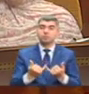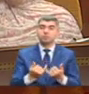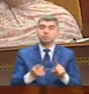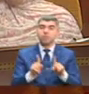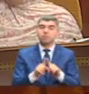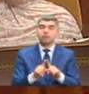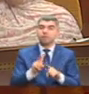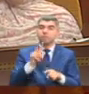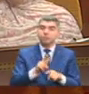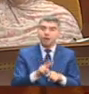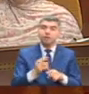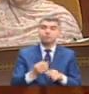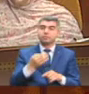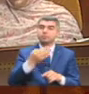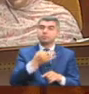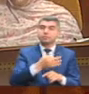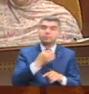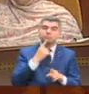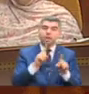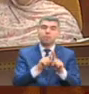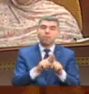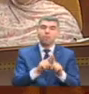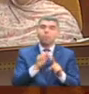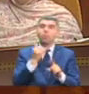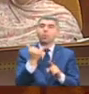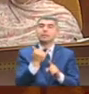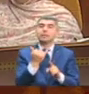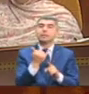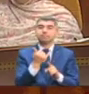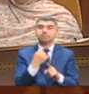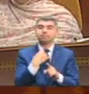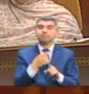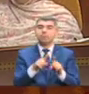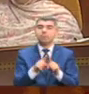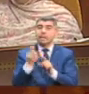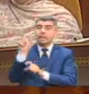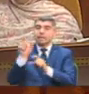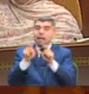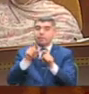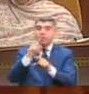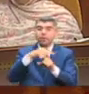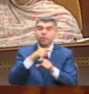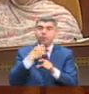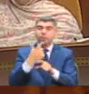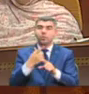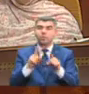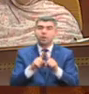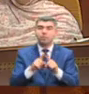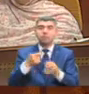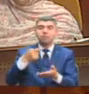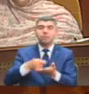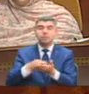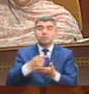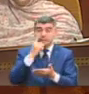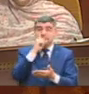ضوابط معينة، واحد تصنيف مضبوط ومدقق، ما يمكنش نخليو المواطنين والمواطنات تحت الرحمة والابتزاز ديال